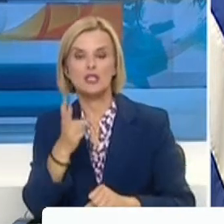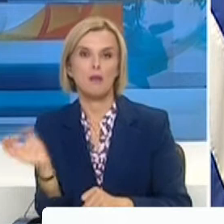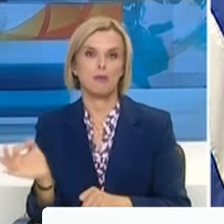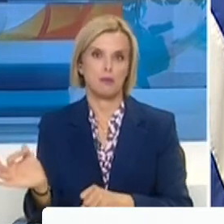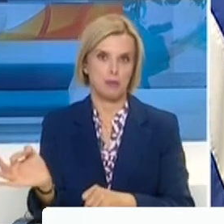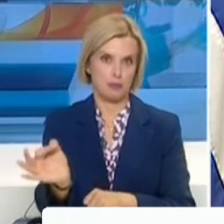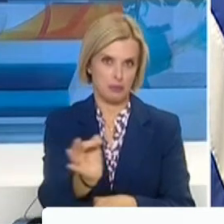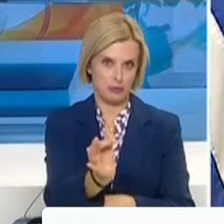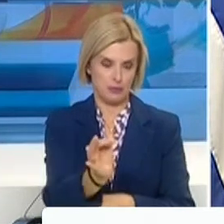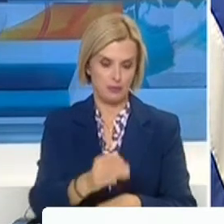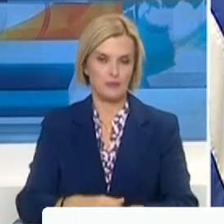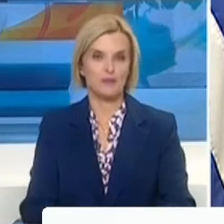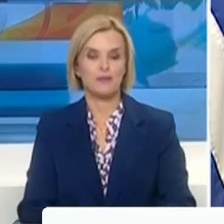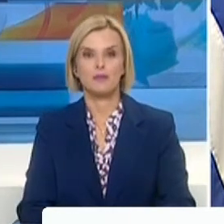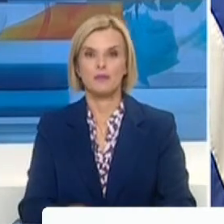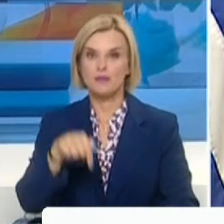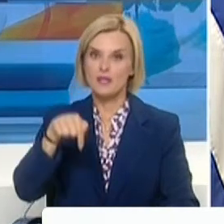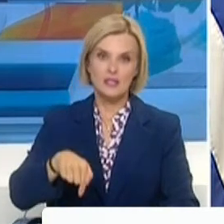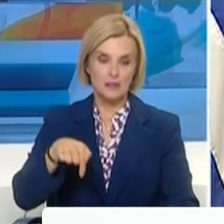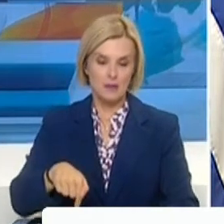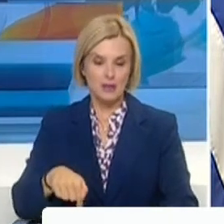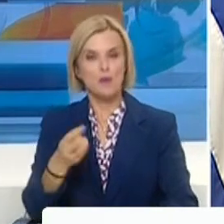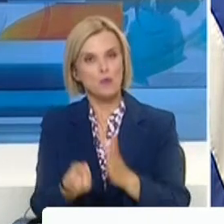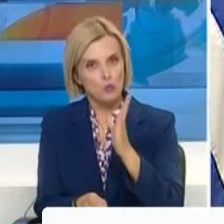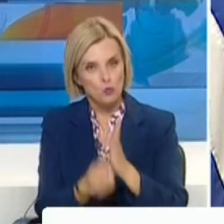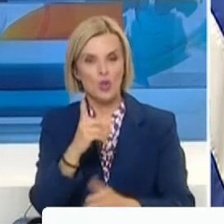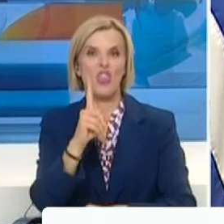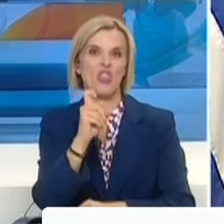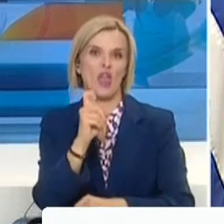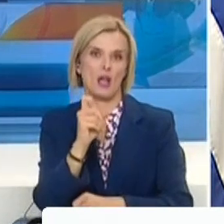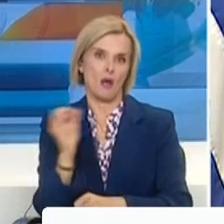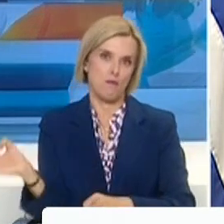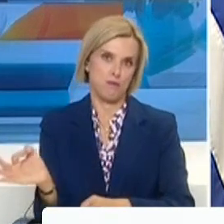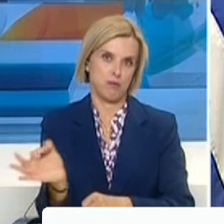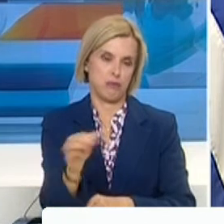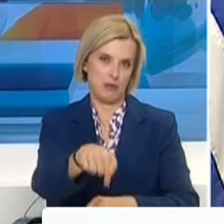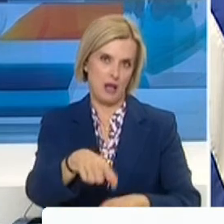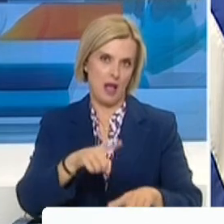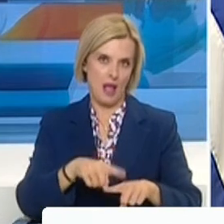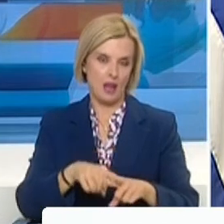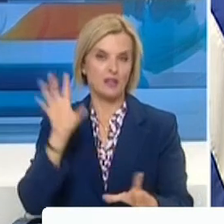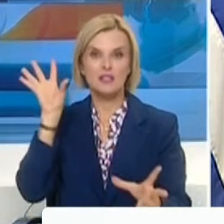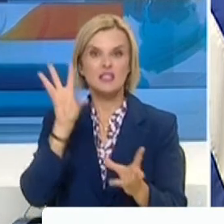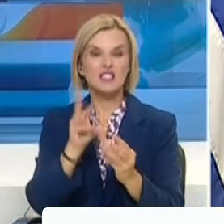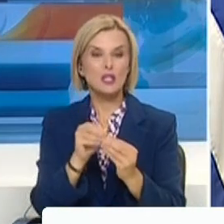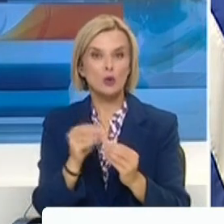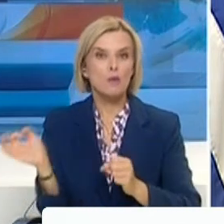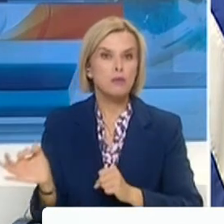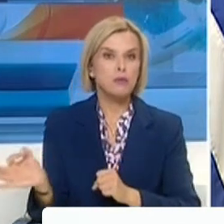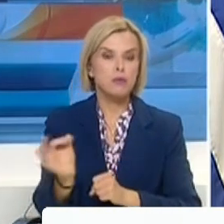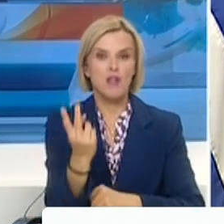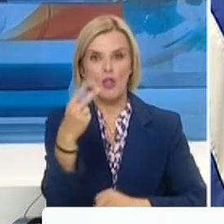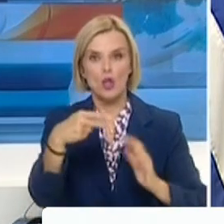κρούσματα. Σήμερα ανακοινώνουμε 10 νέα κρούσματα του νέου ιού στη χώρα μας. Ο συνολικός αριθμός των κρούσματων